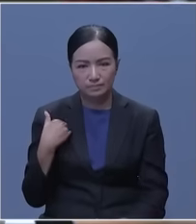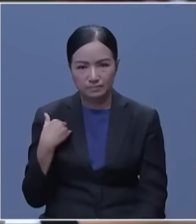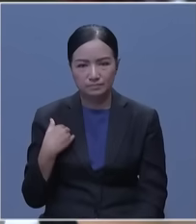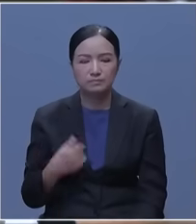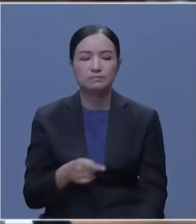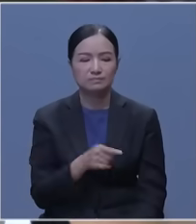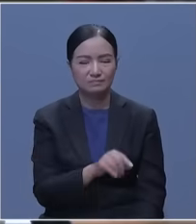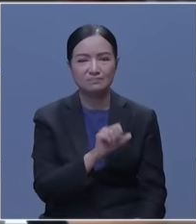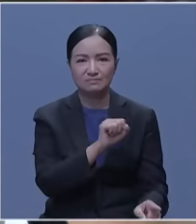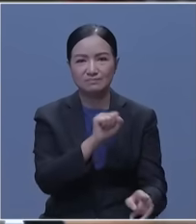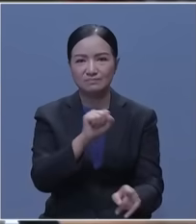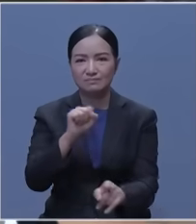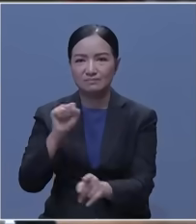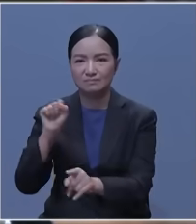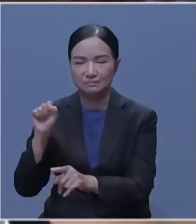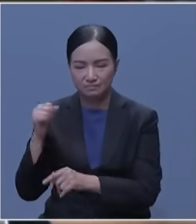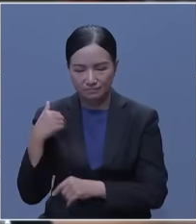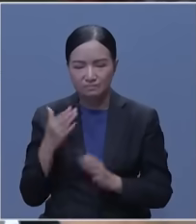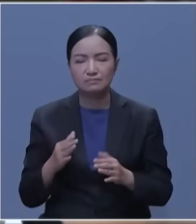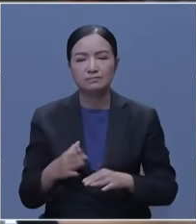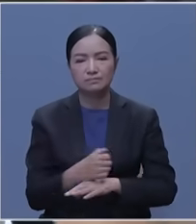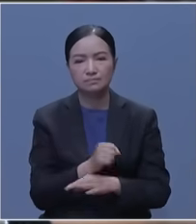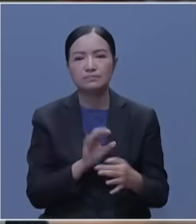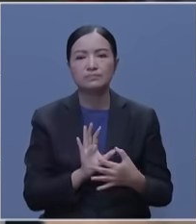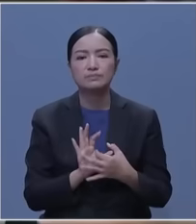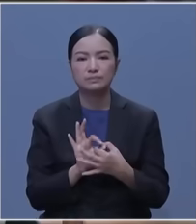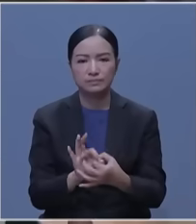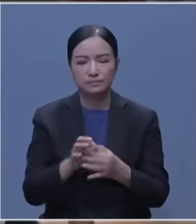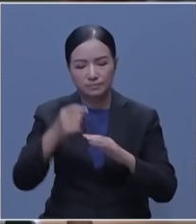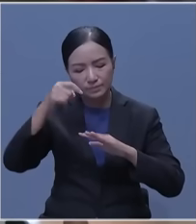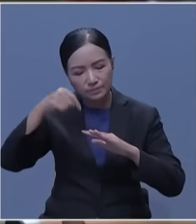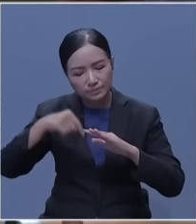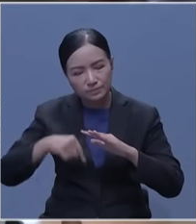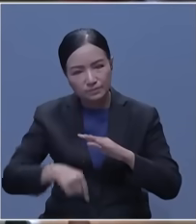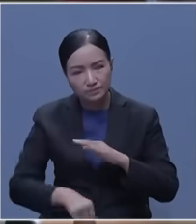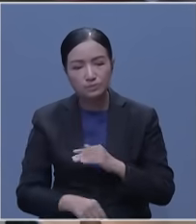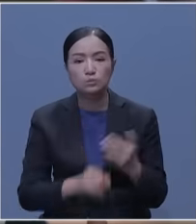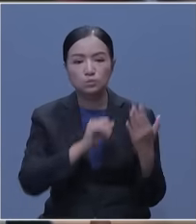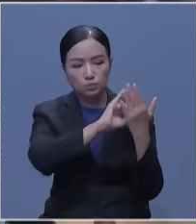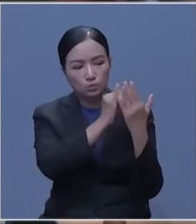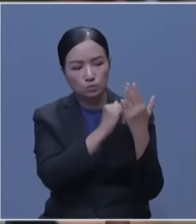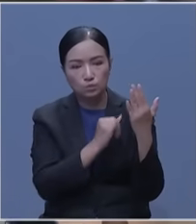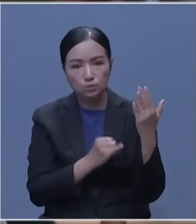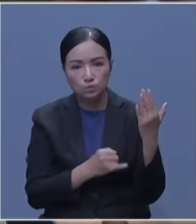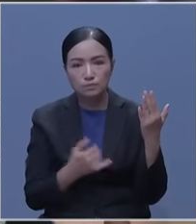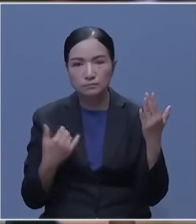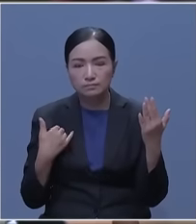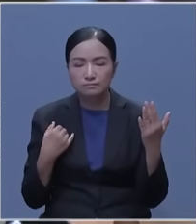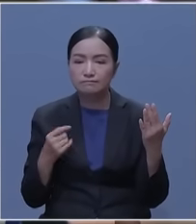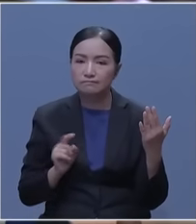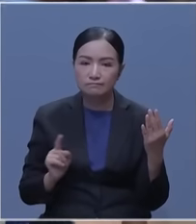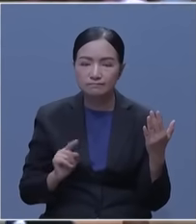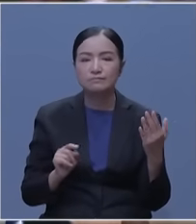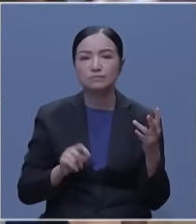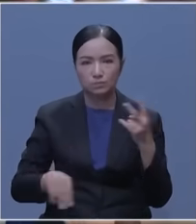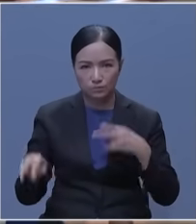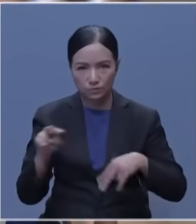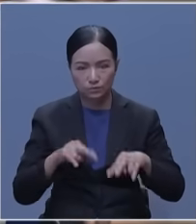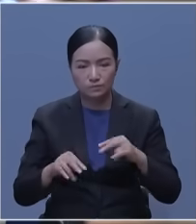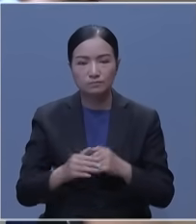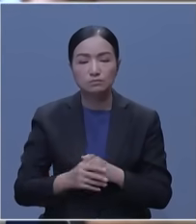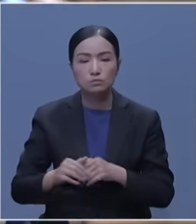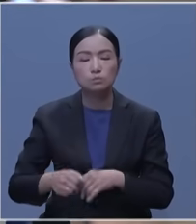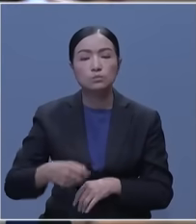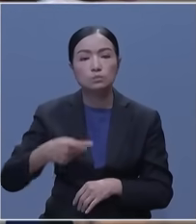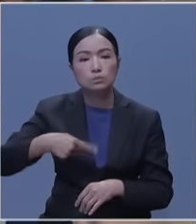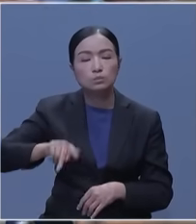เมืองคนอื่นที่เกี่ยวข้องด้วยซึ่งเราก็คงต้องไปลงรายละเอียดแล้วครับว่าในแต่ละพื้นที่เนี่ยมันมีที่มาที่ไปอย่างไรนะครับผู้กำกับ